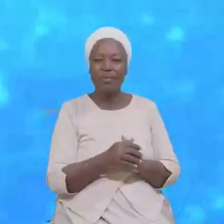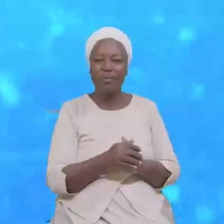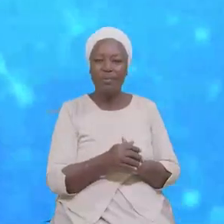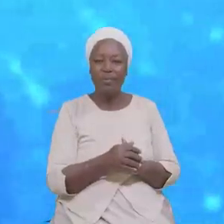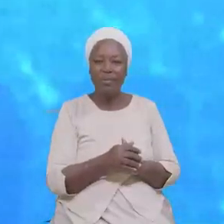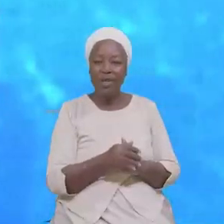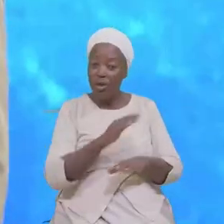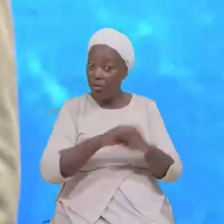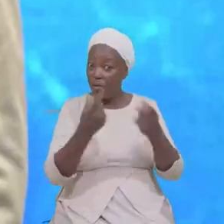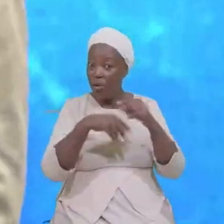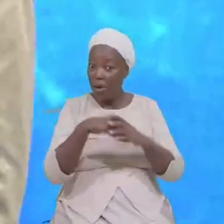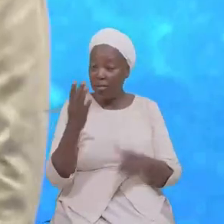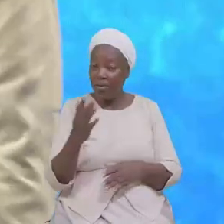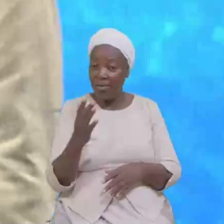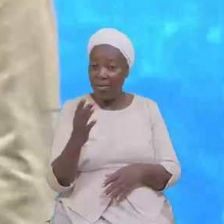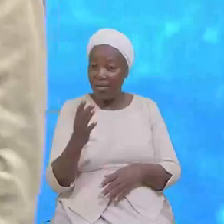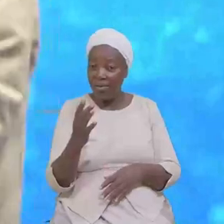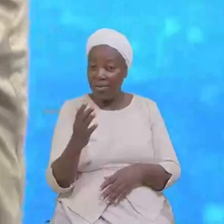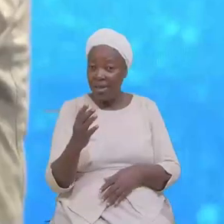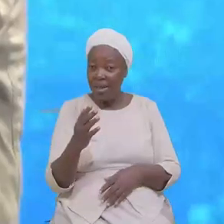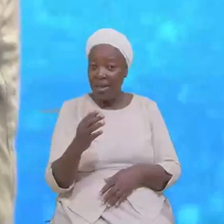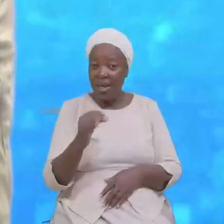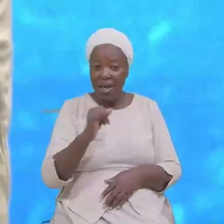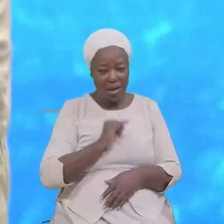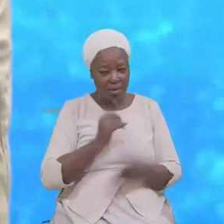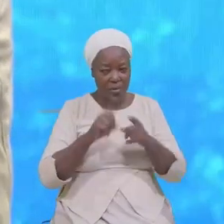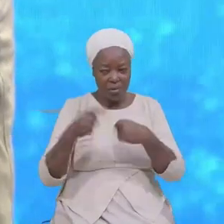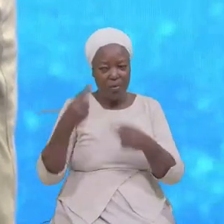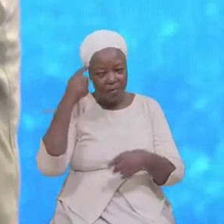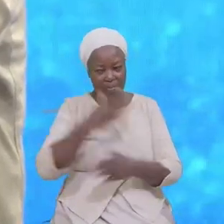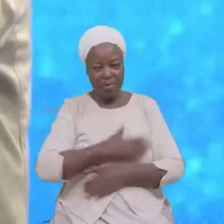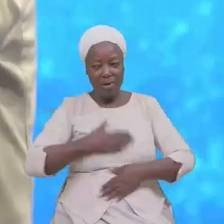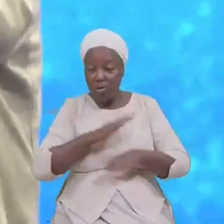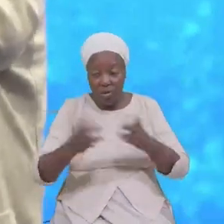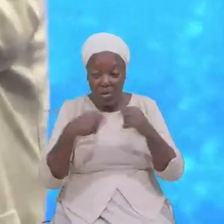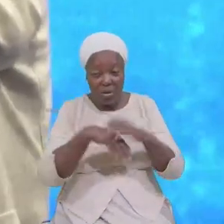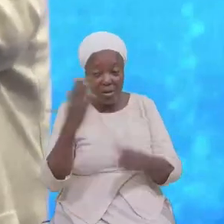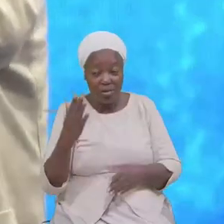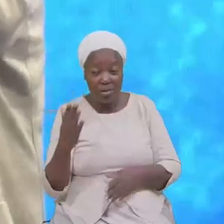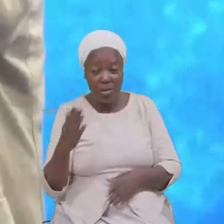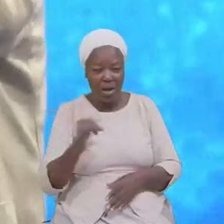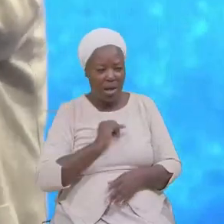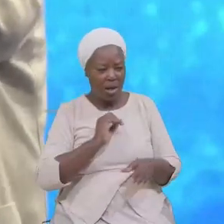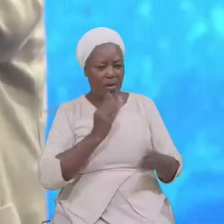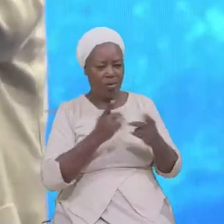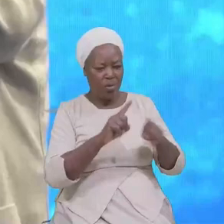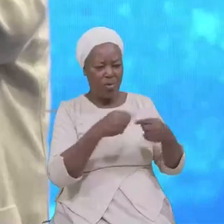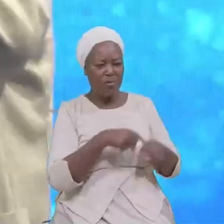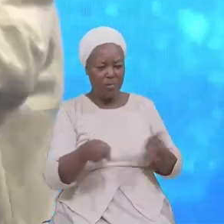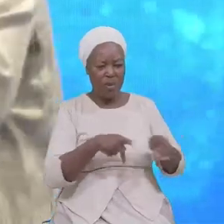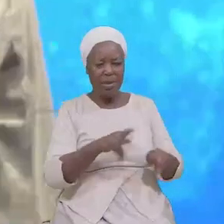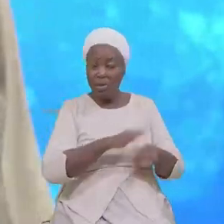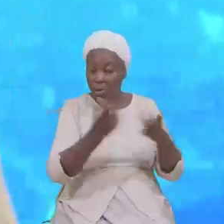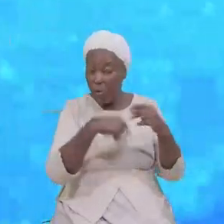Ne sortez pas. Je vais aller pour le plaisir, ne sors pas. Je vais aller aux soirées de nuit, ne sors